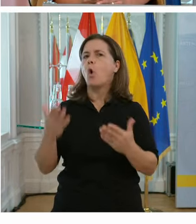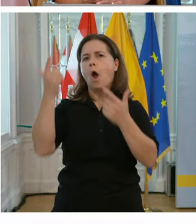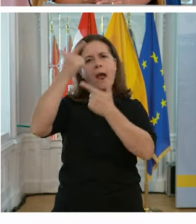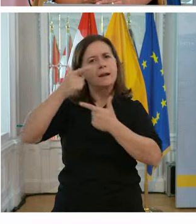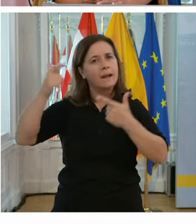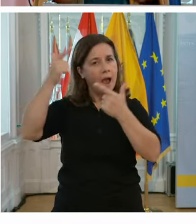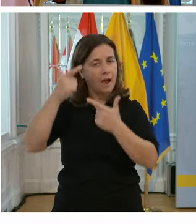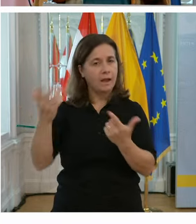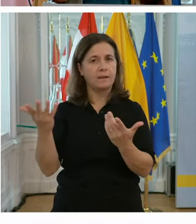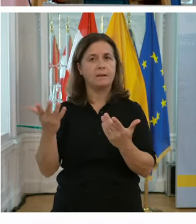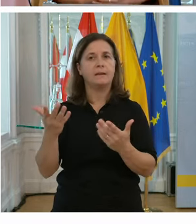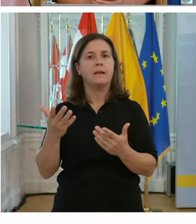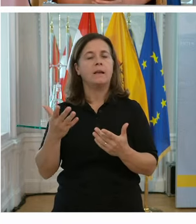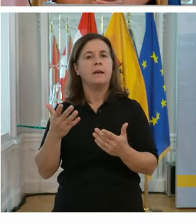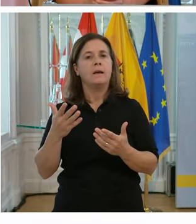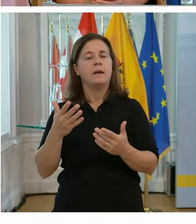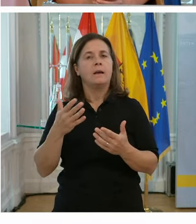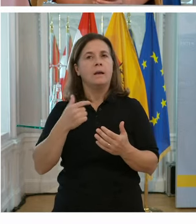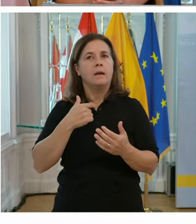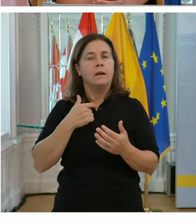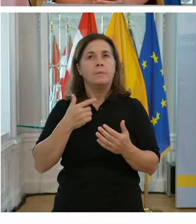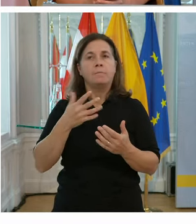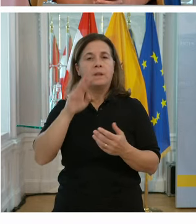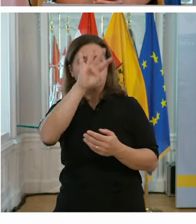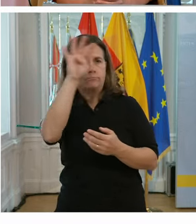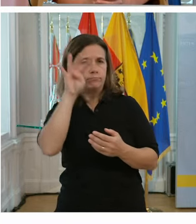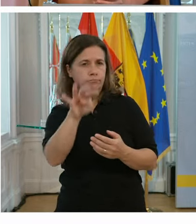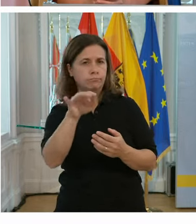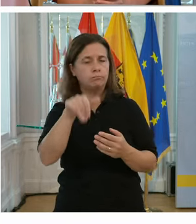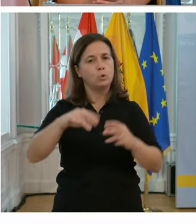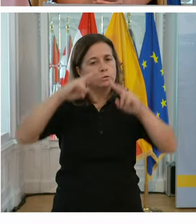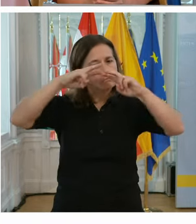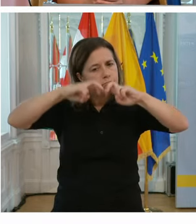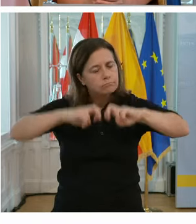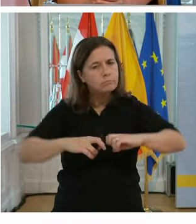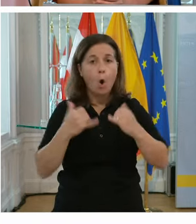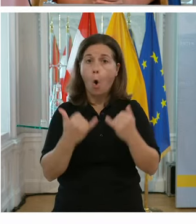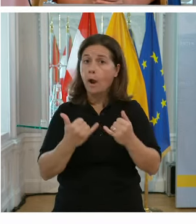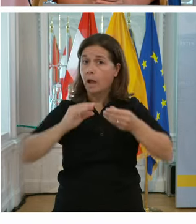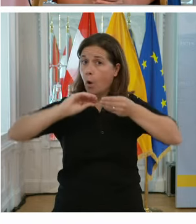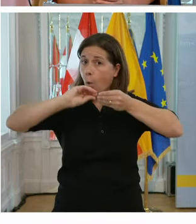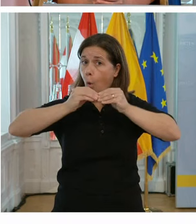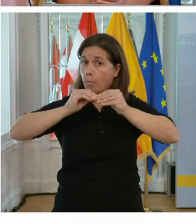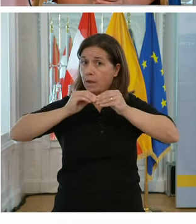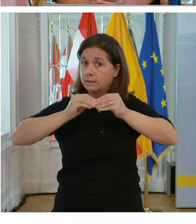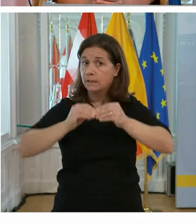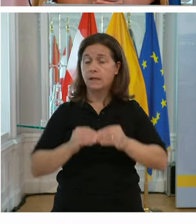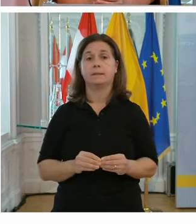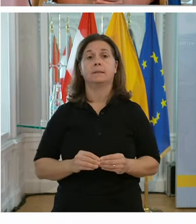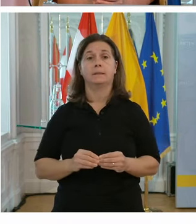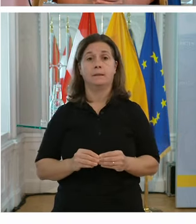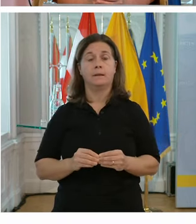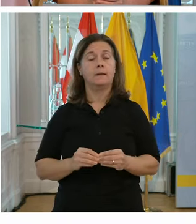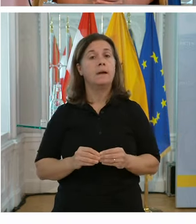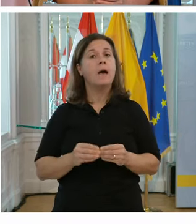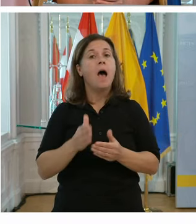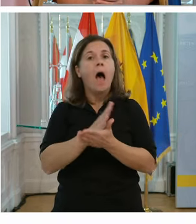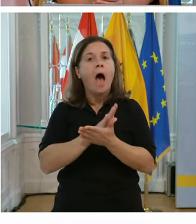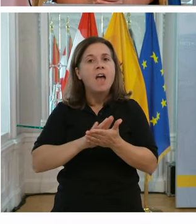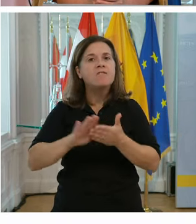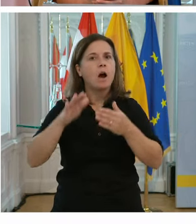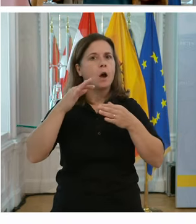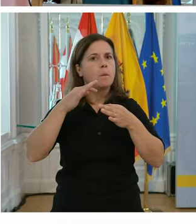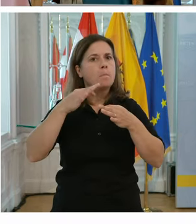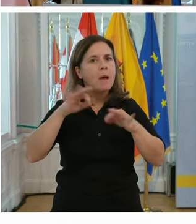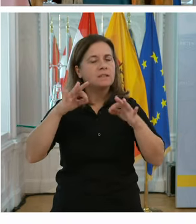die Fragestellungen, mit denen wir uns auseinandersetzen, die sind heute so komplex, dass man einfach besser